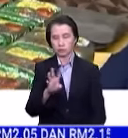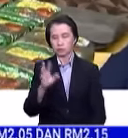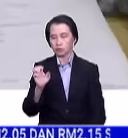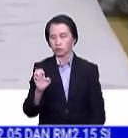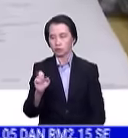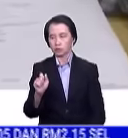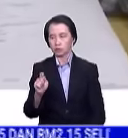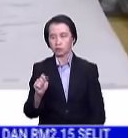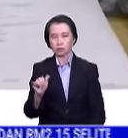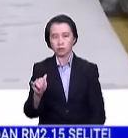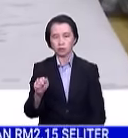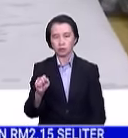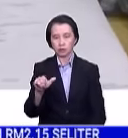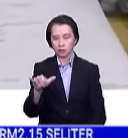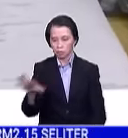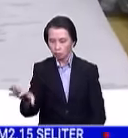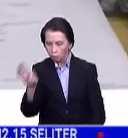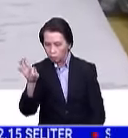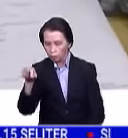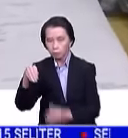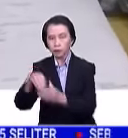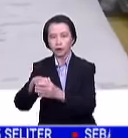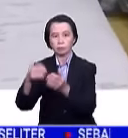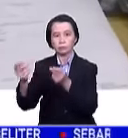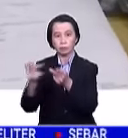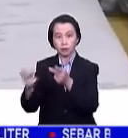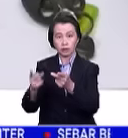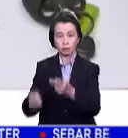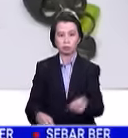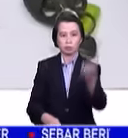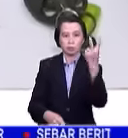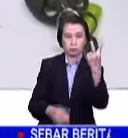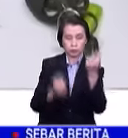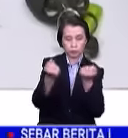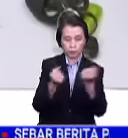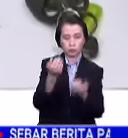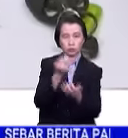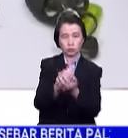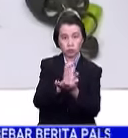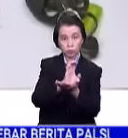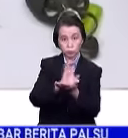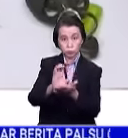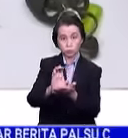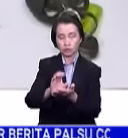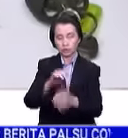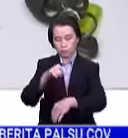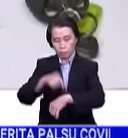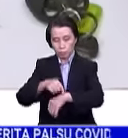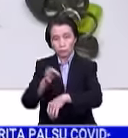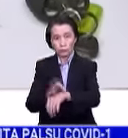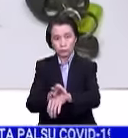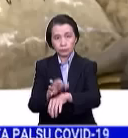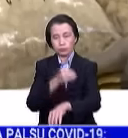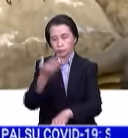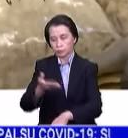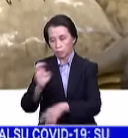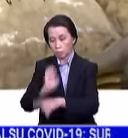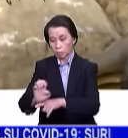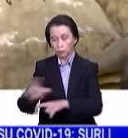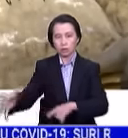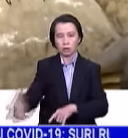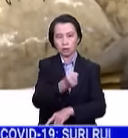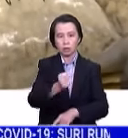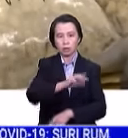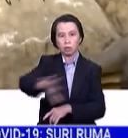ekstasi ditemui dalam sebuah kereta. Dua kereta, wang tunai, jam tangan dan barang kemas disita melibatkan